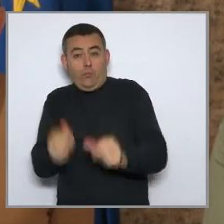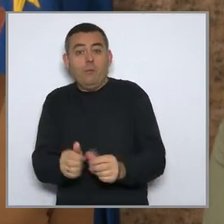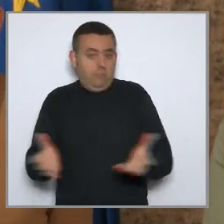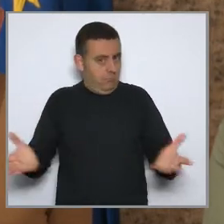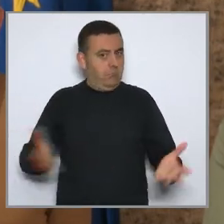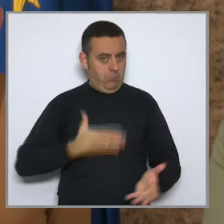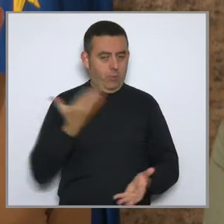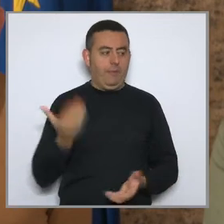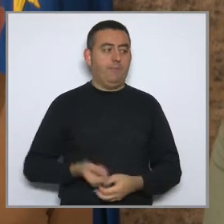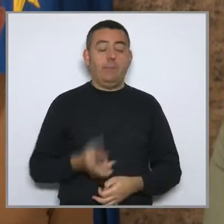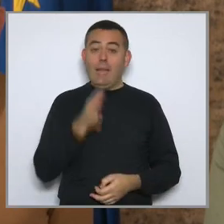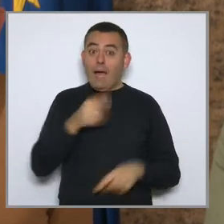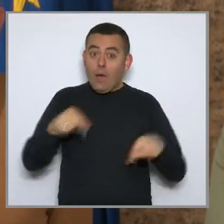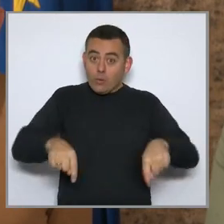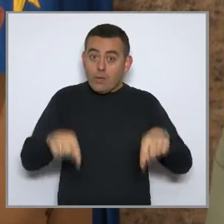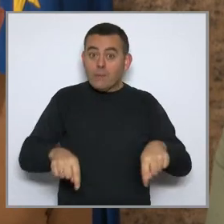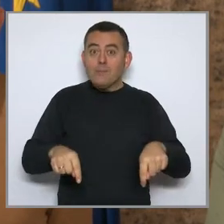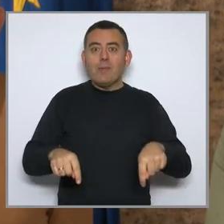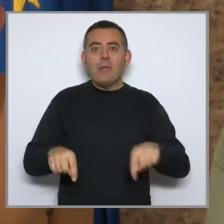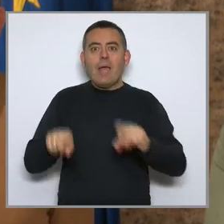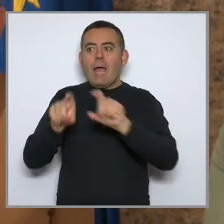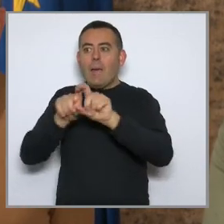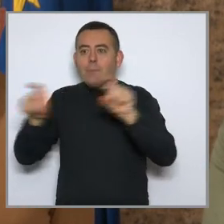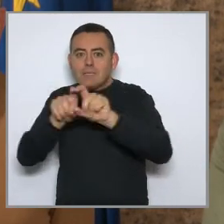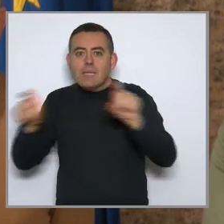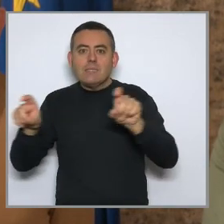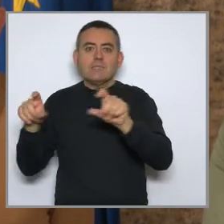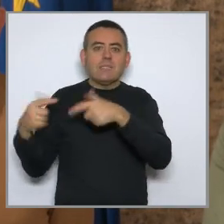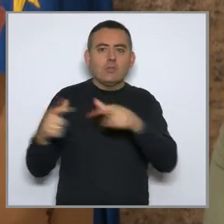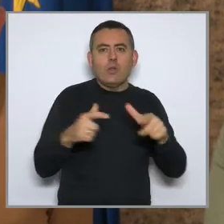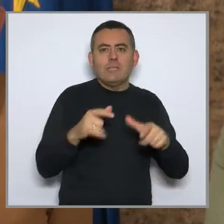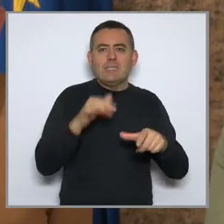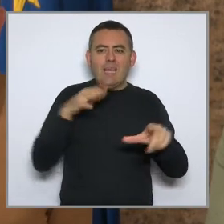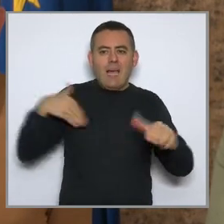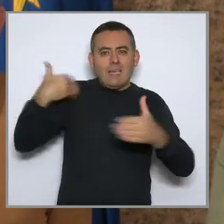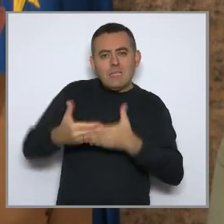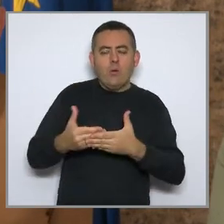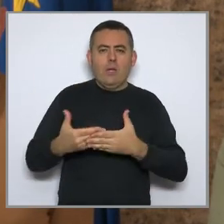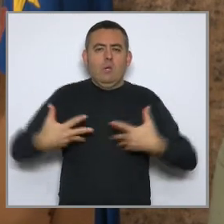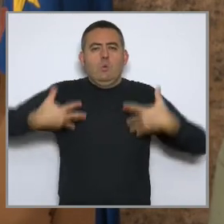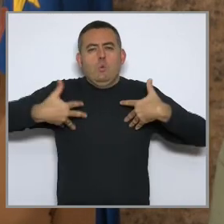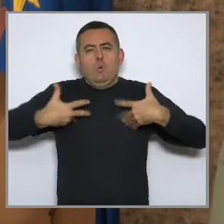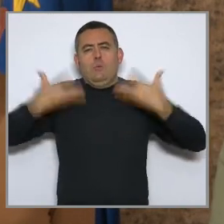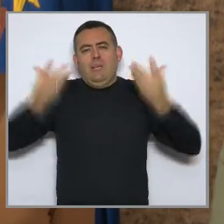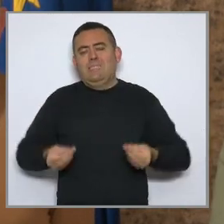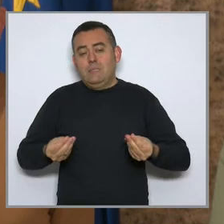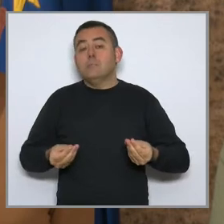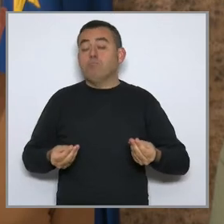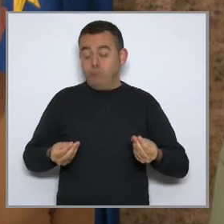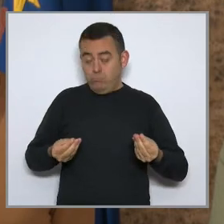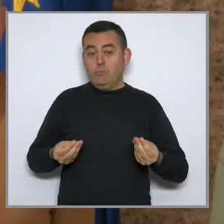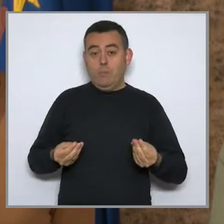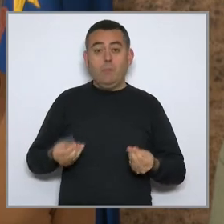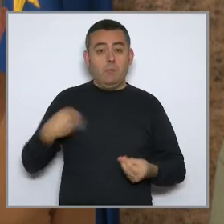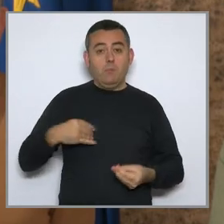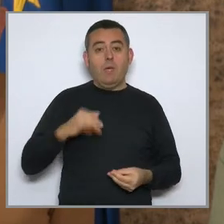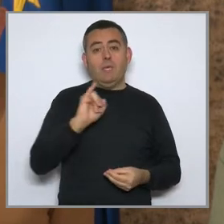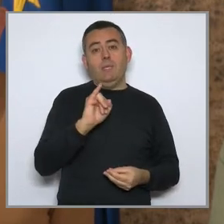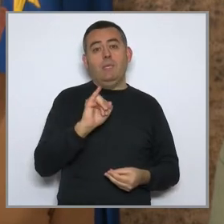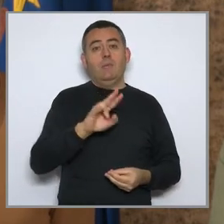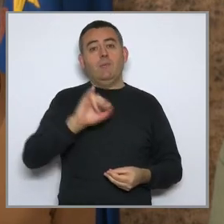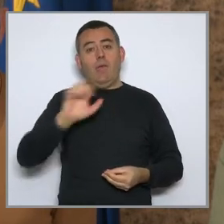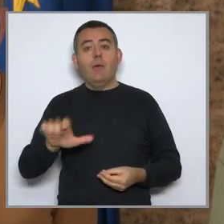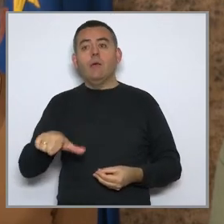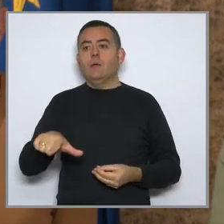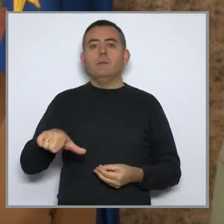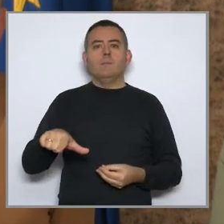són aquelles que més han patit la pandèmia. S'ha fet un informe rigorós per part de l'IBIE en el que se plantegen quines són